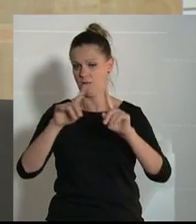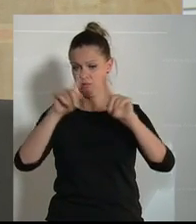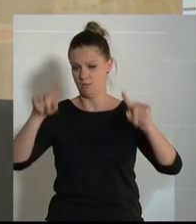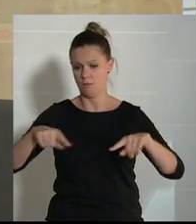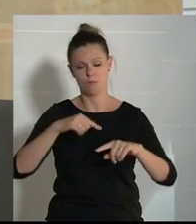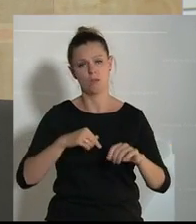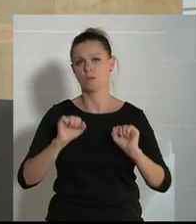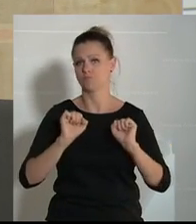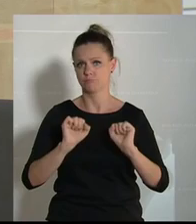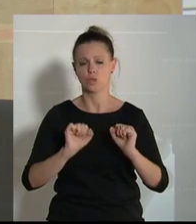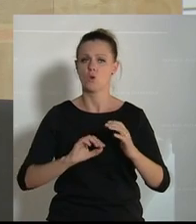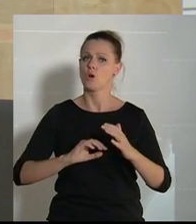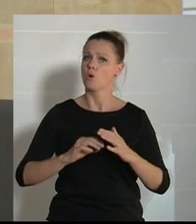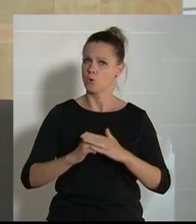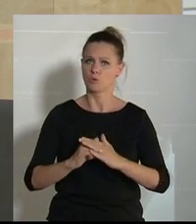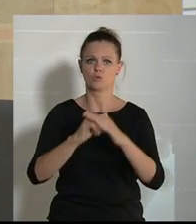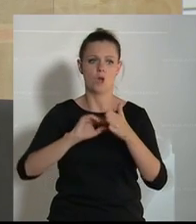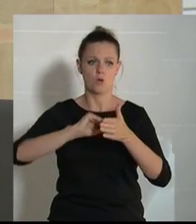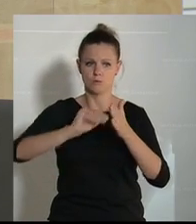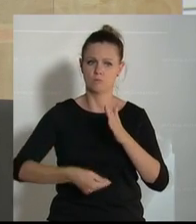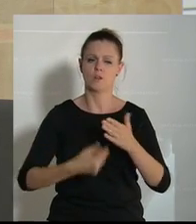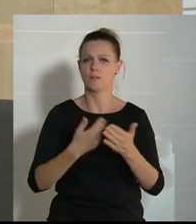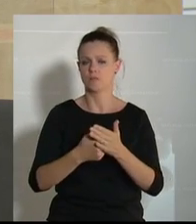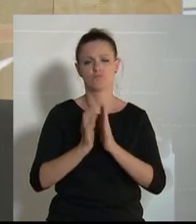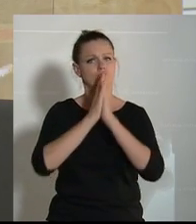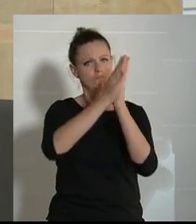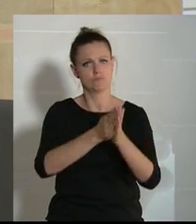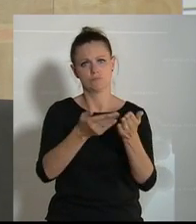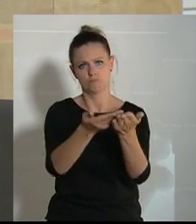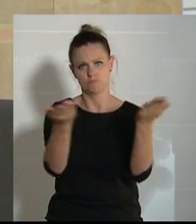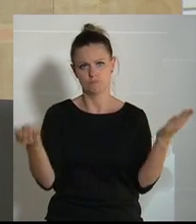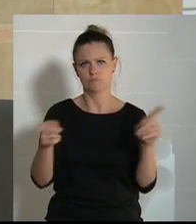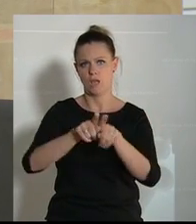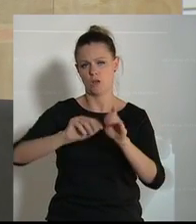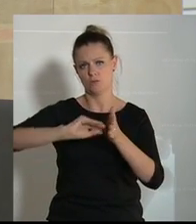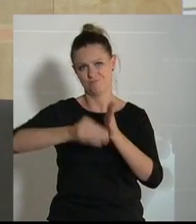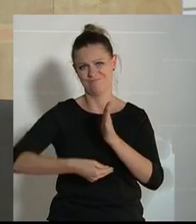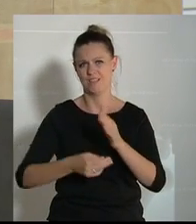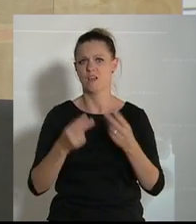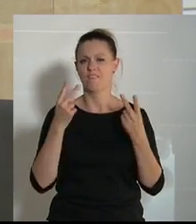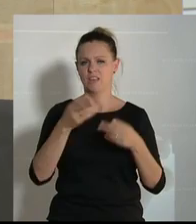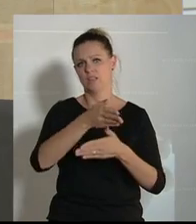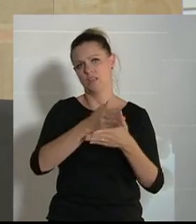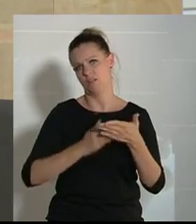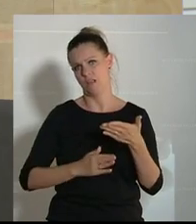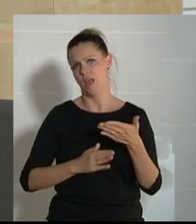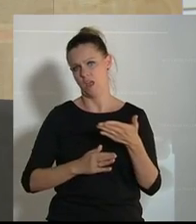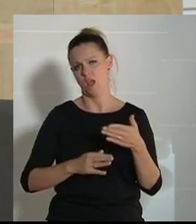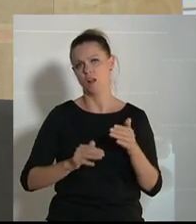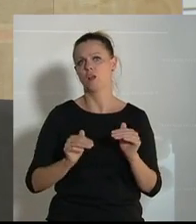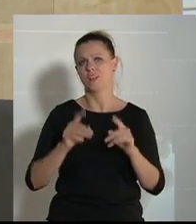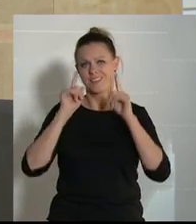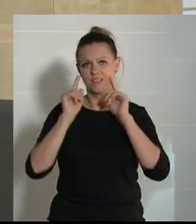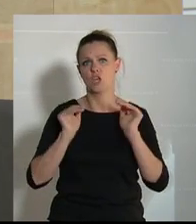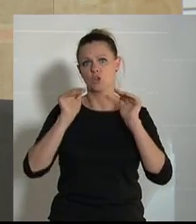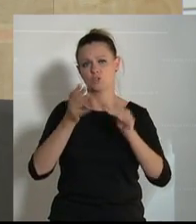unterstütze das auch, ich habe es bereits unterzeichnet, rufe auch dazu auf, weil es wieder in einem wichtigen Teil des